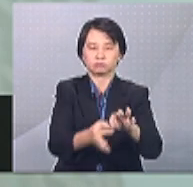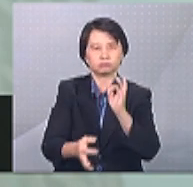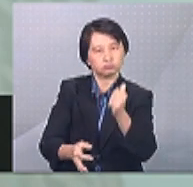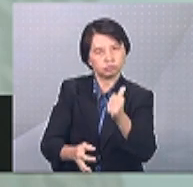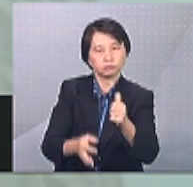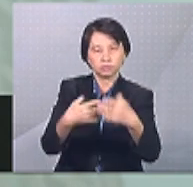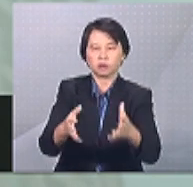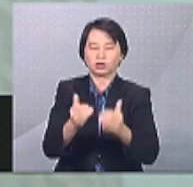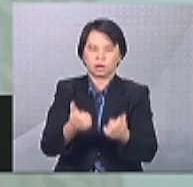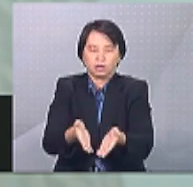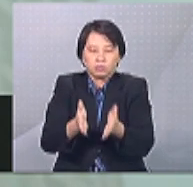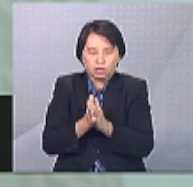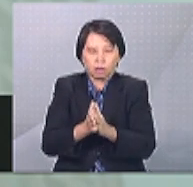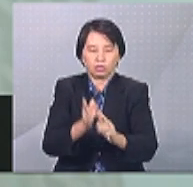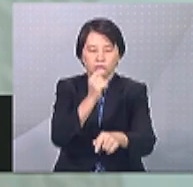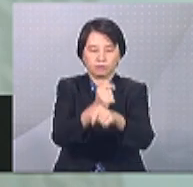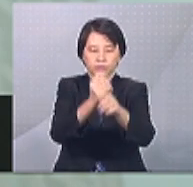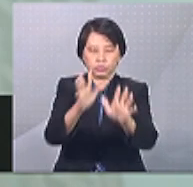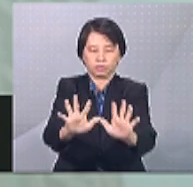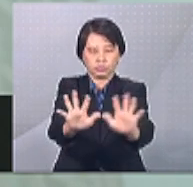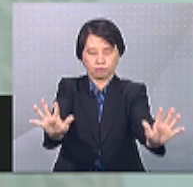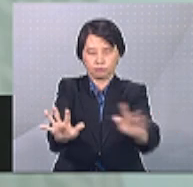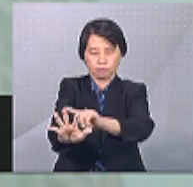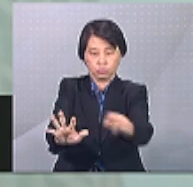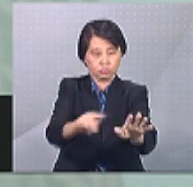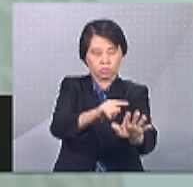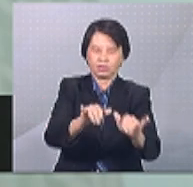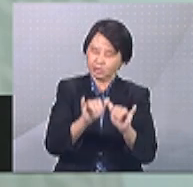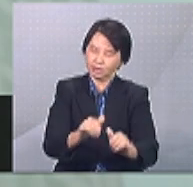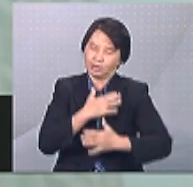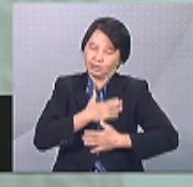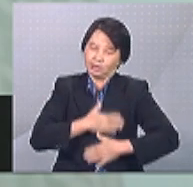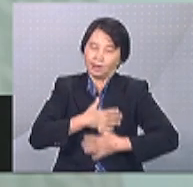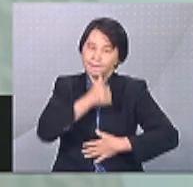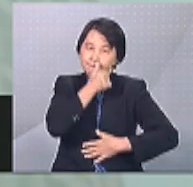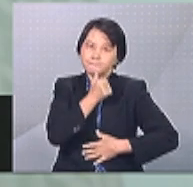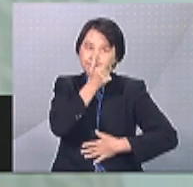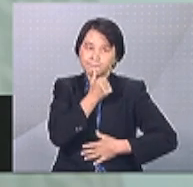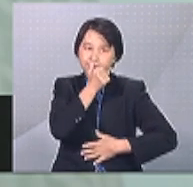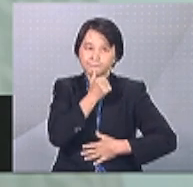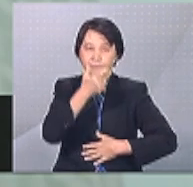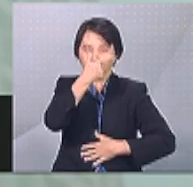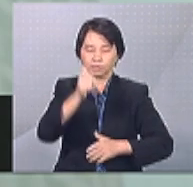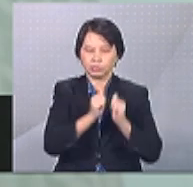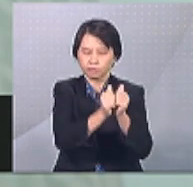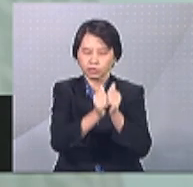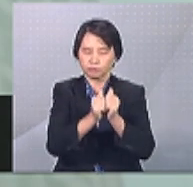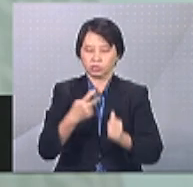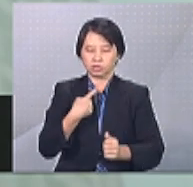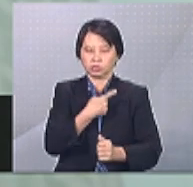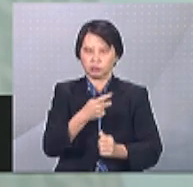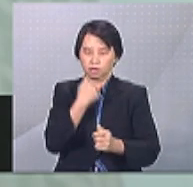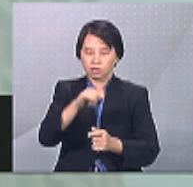ingin memohon agar petugas barisan hadapan kekal dan cekal dan bertabah kerana bersama kami dalam